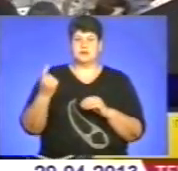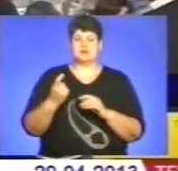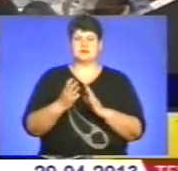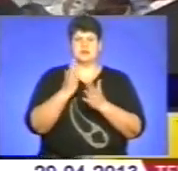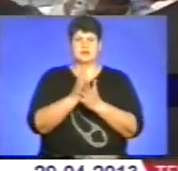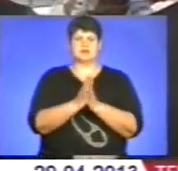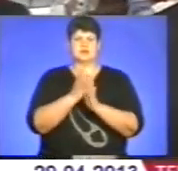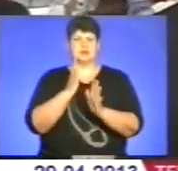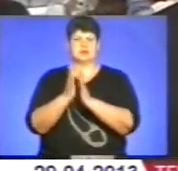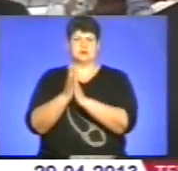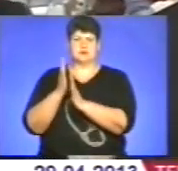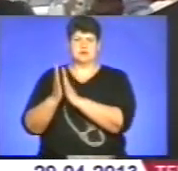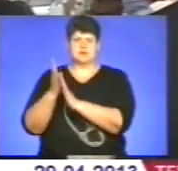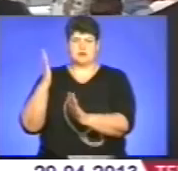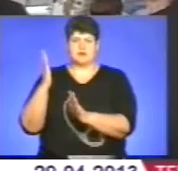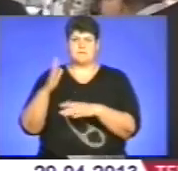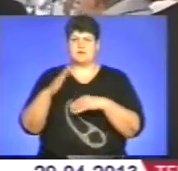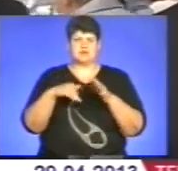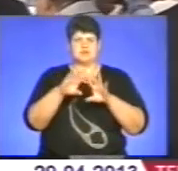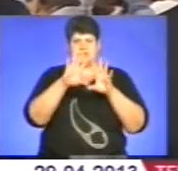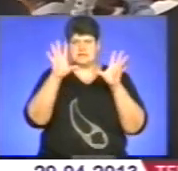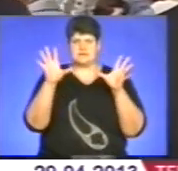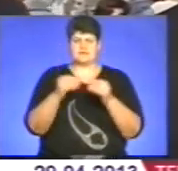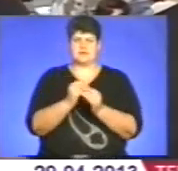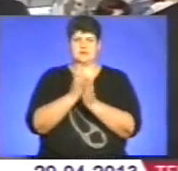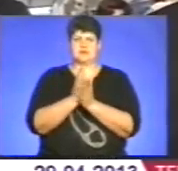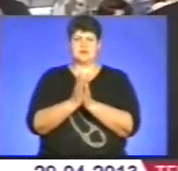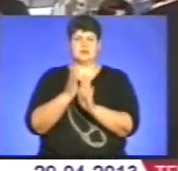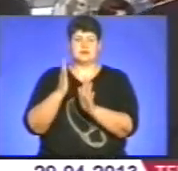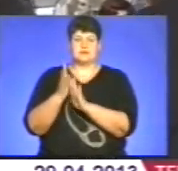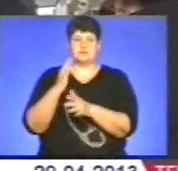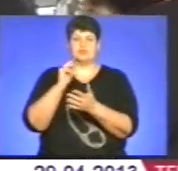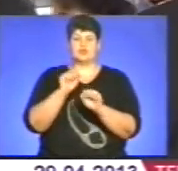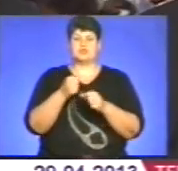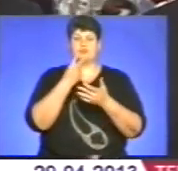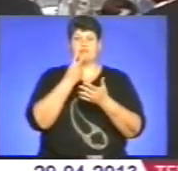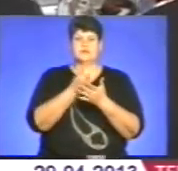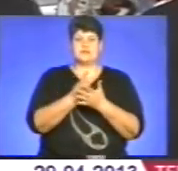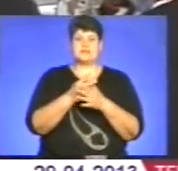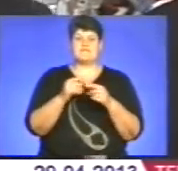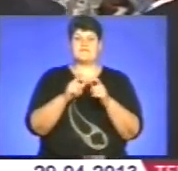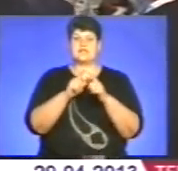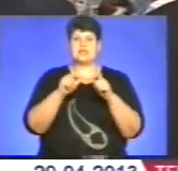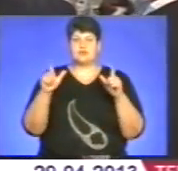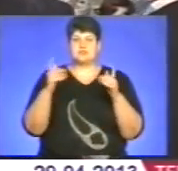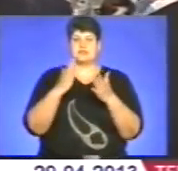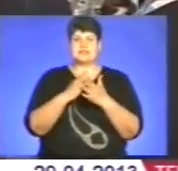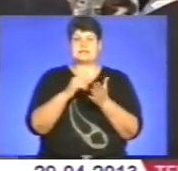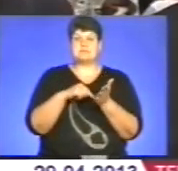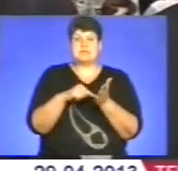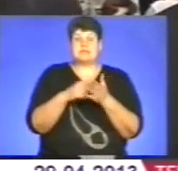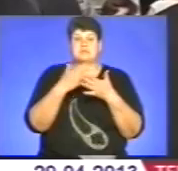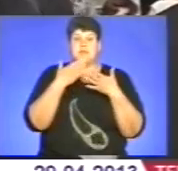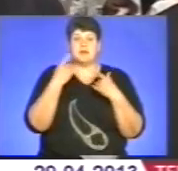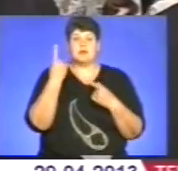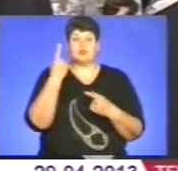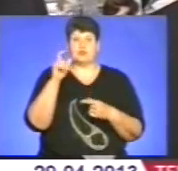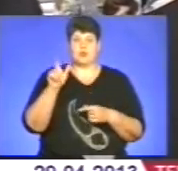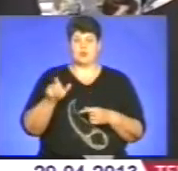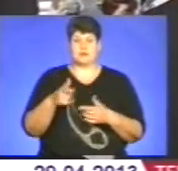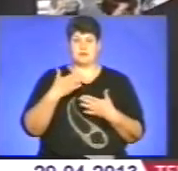черги. Практично за всіма видами продукції, і тут ви можете подивитися те, що тут кіоски розміщені з міста, там немає жодної людини. Це